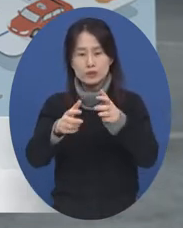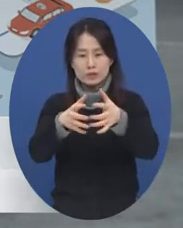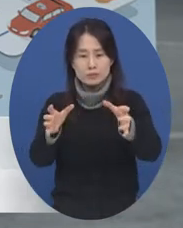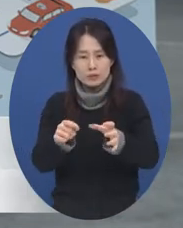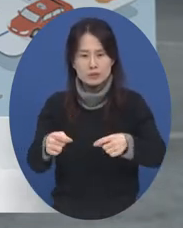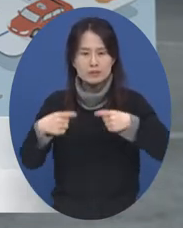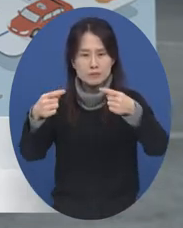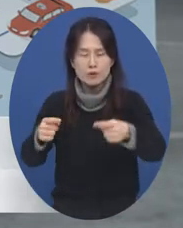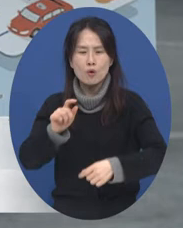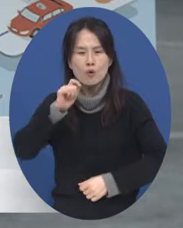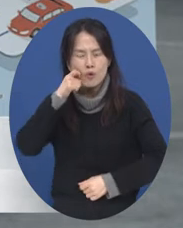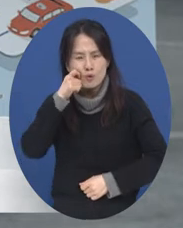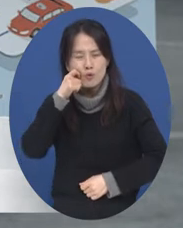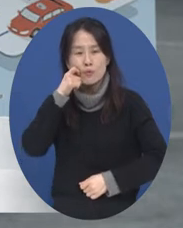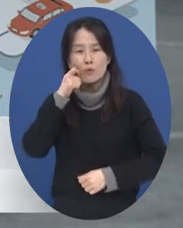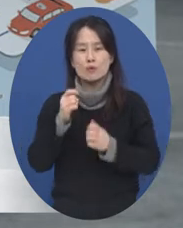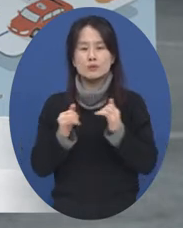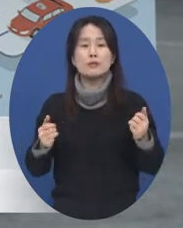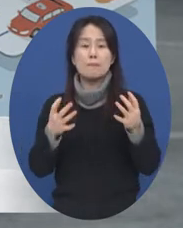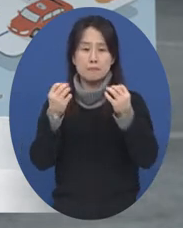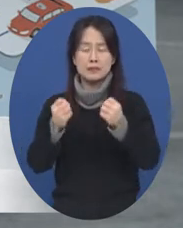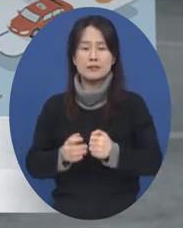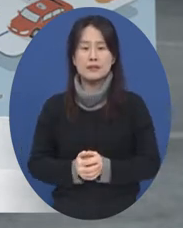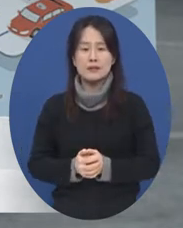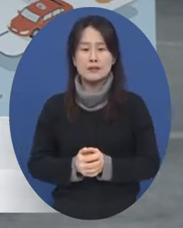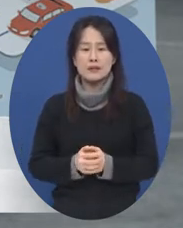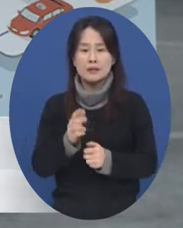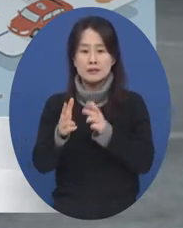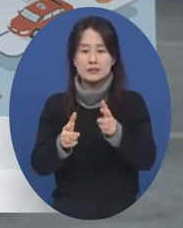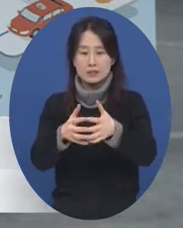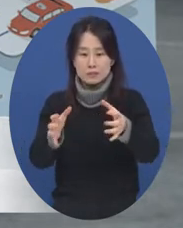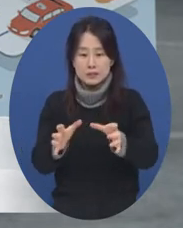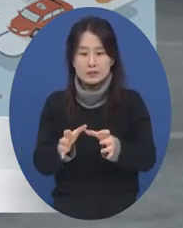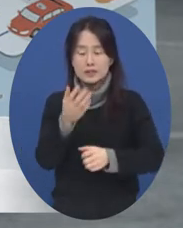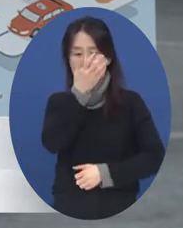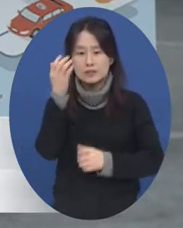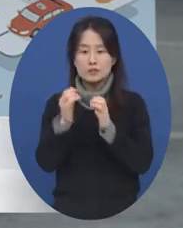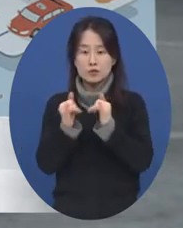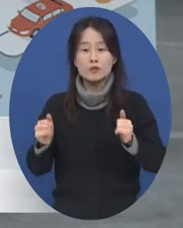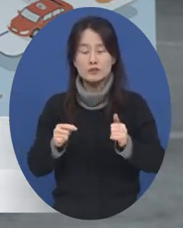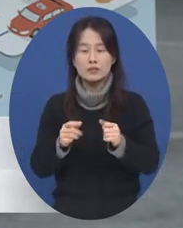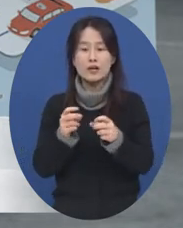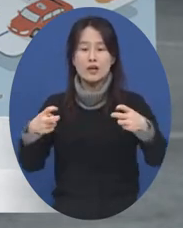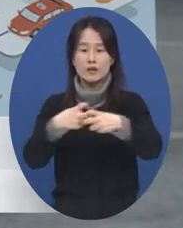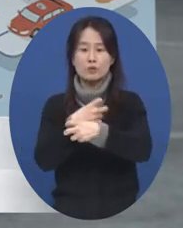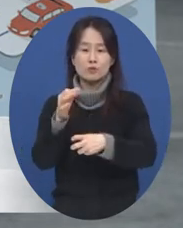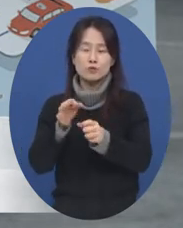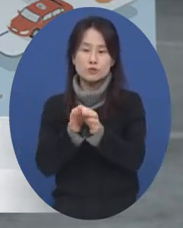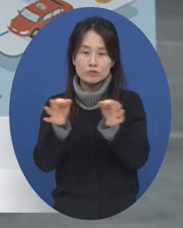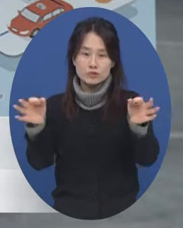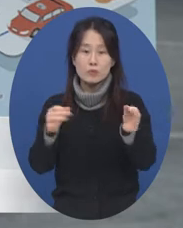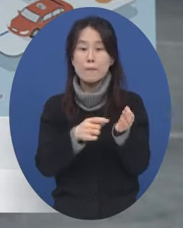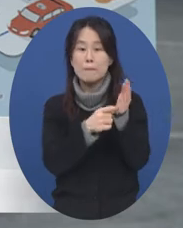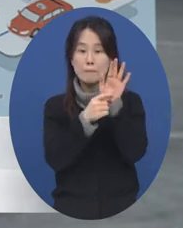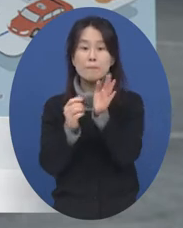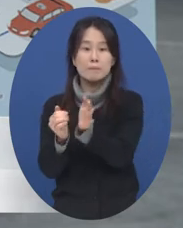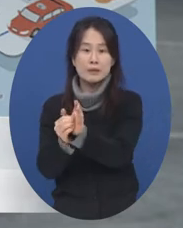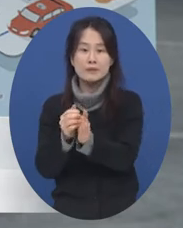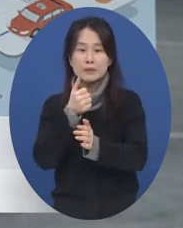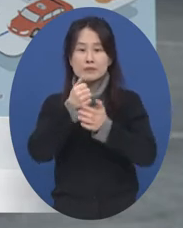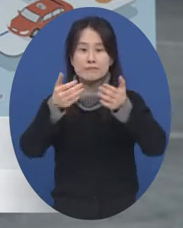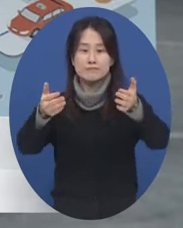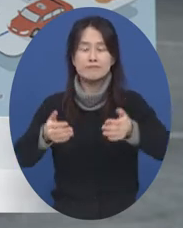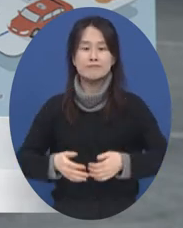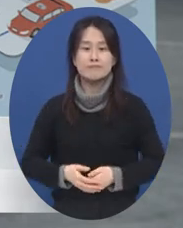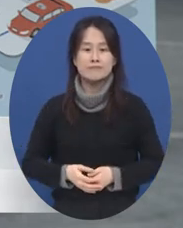산업단지를 기피하는 현상이 벌어지고 있습니다. 경기도가 산업단지 내 중소기업에서 일하는 청년들에게 교통비를 지원하겠다고